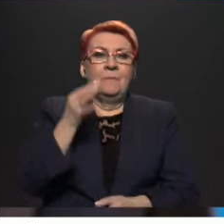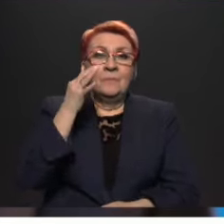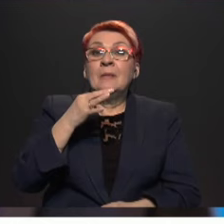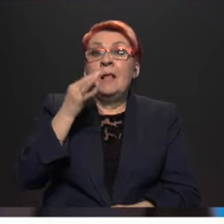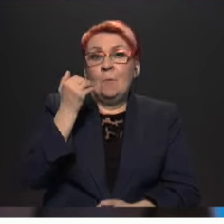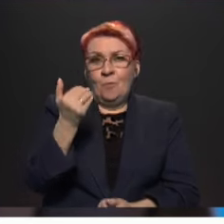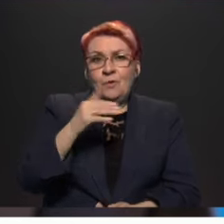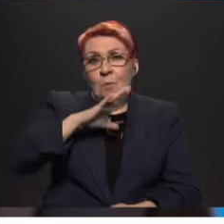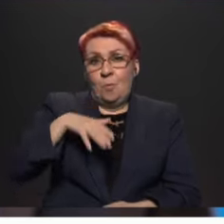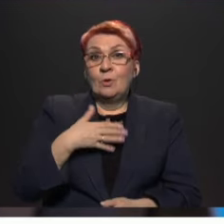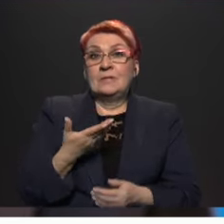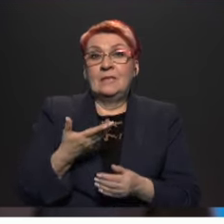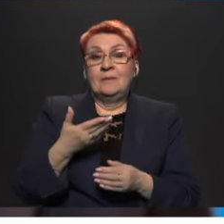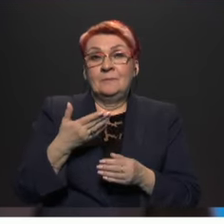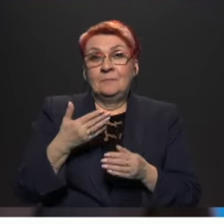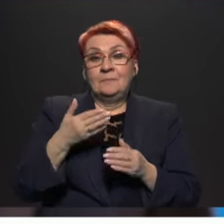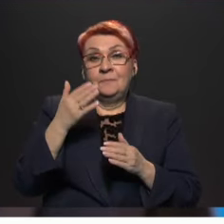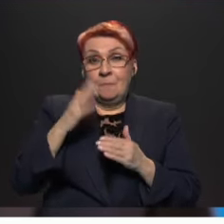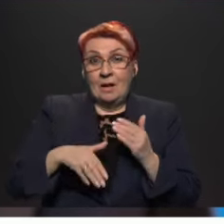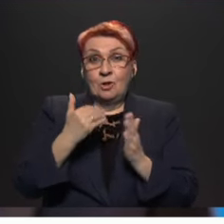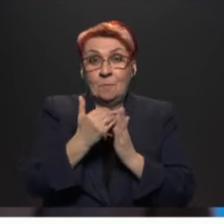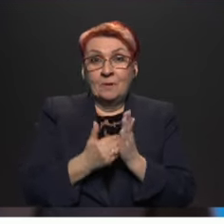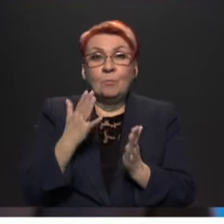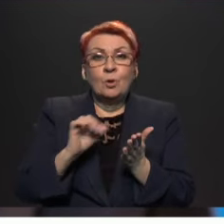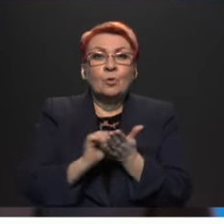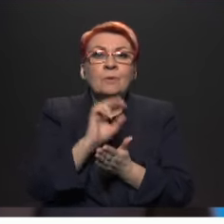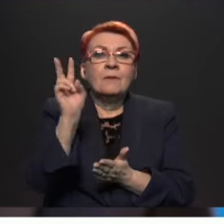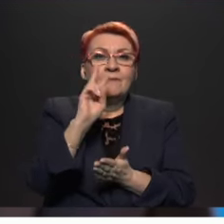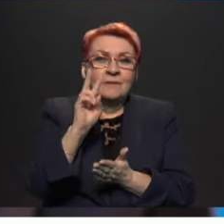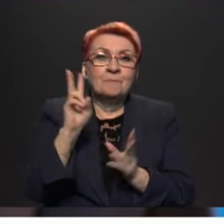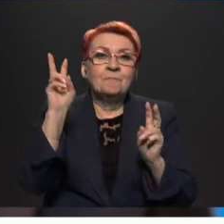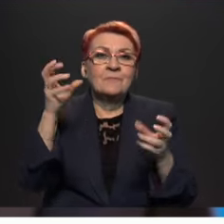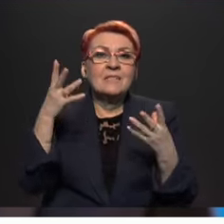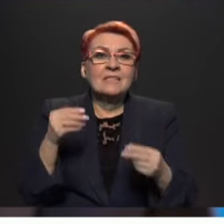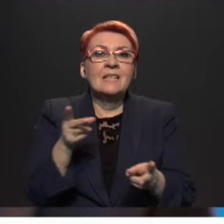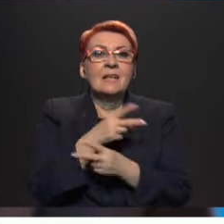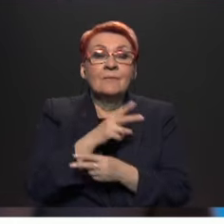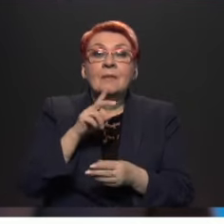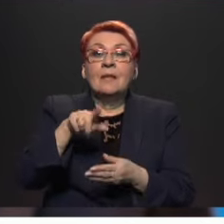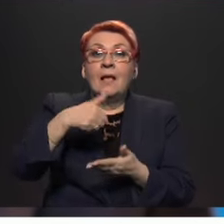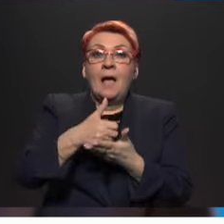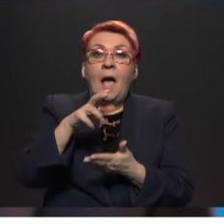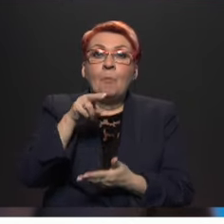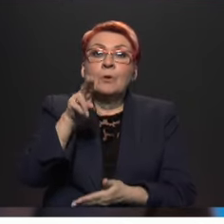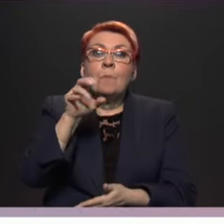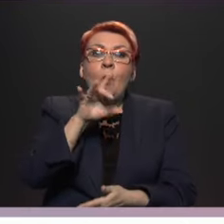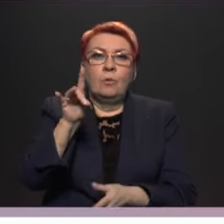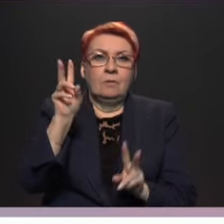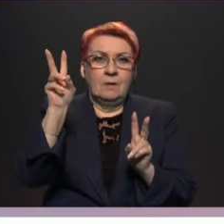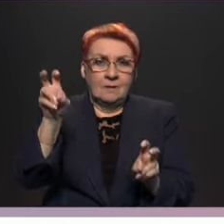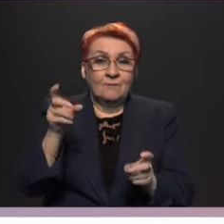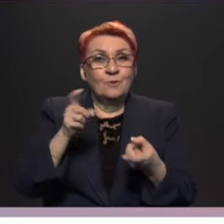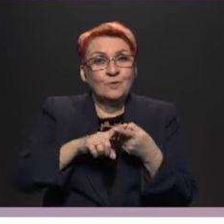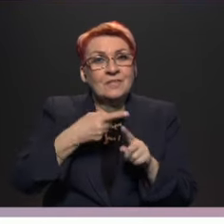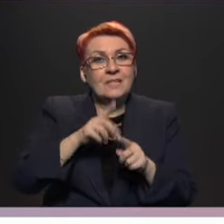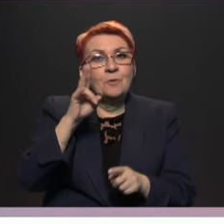после нашего эфира начнется документальный фильм. И сегодня он из цикла «День ангела». Называется «Апостол Петр». Вот, батюшка, в связи с